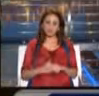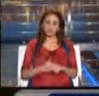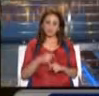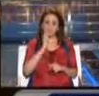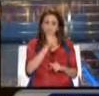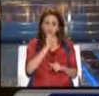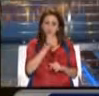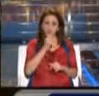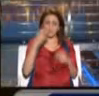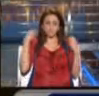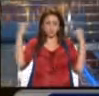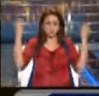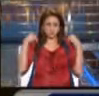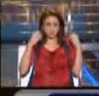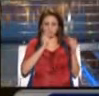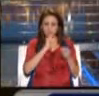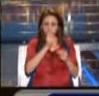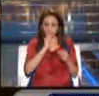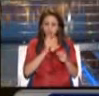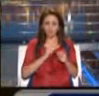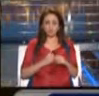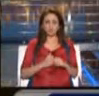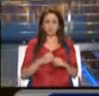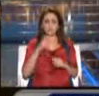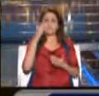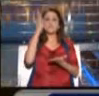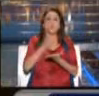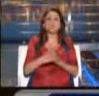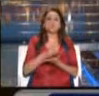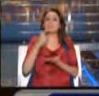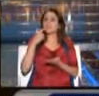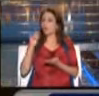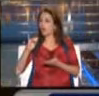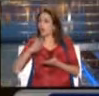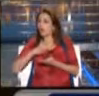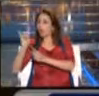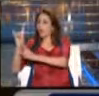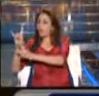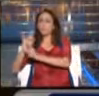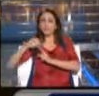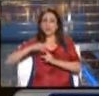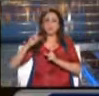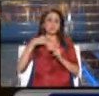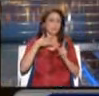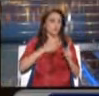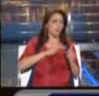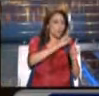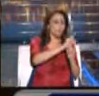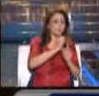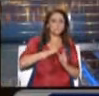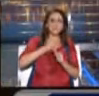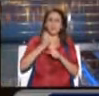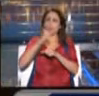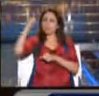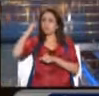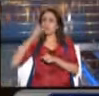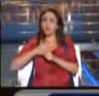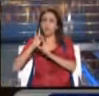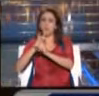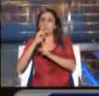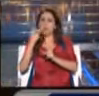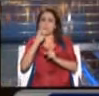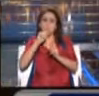الاعلاميين الرياضيين بالتحديد كانوا في قمه الحياديه. انا بتفرج على المباراه على الهواء بره، حجان النادي